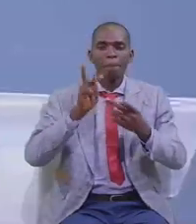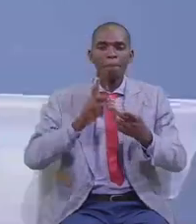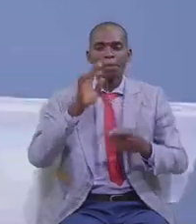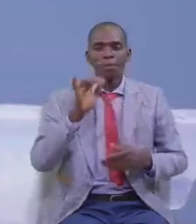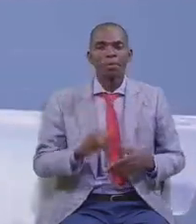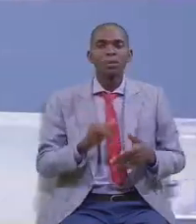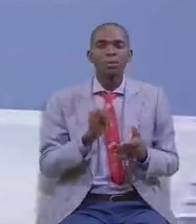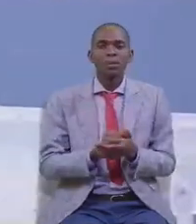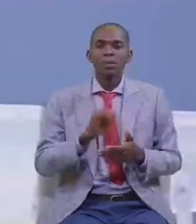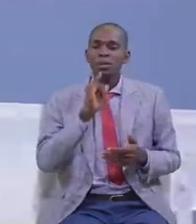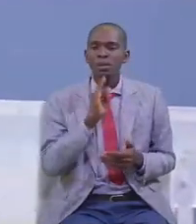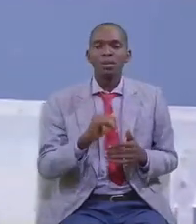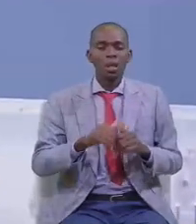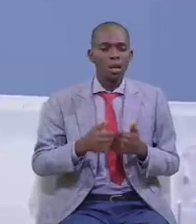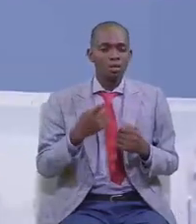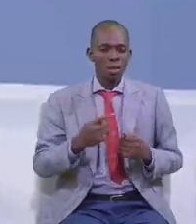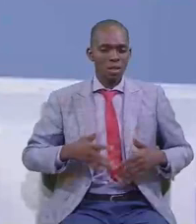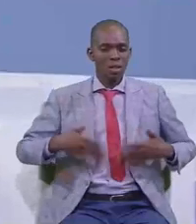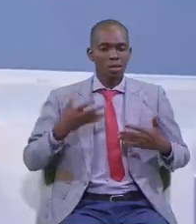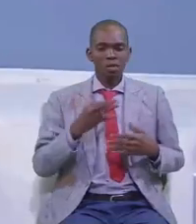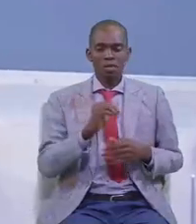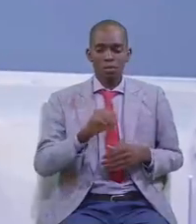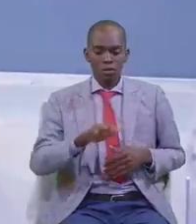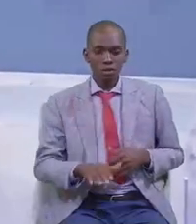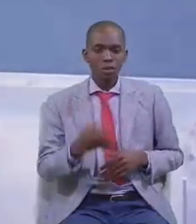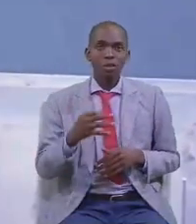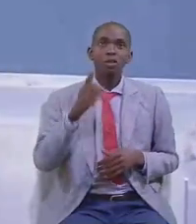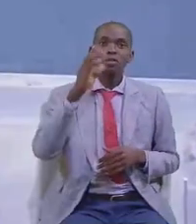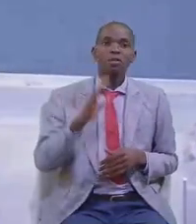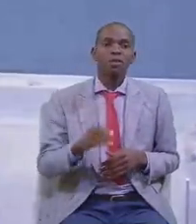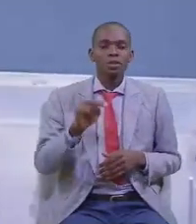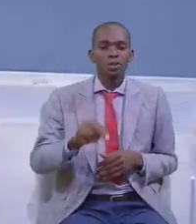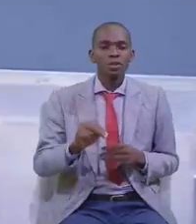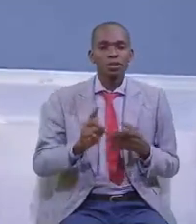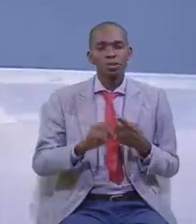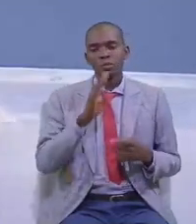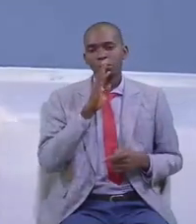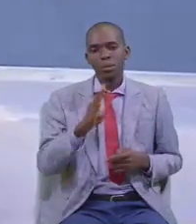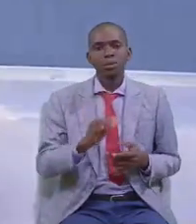Et c'est ce que doit être la vie de l'enfant de Dieu. Le juste,